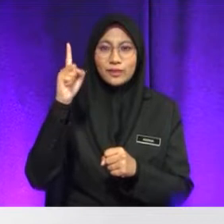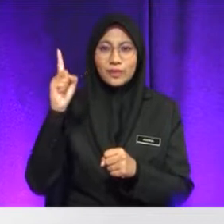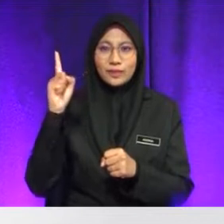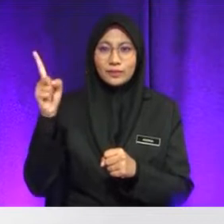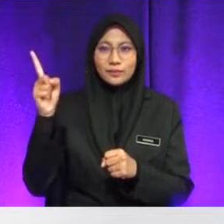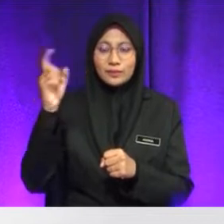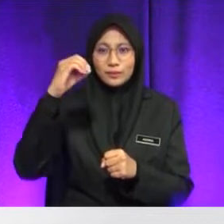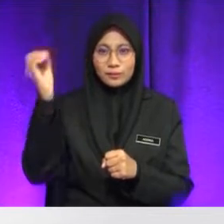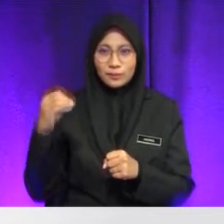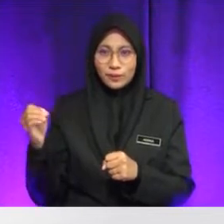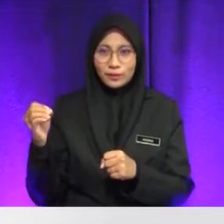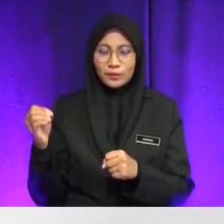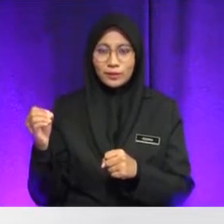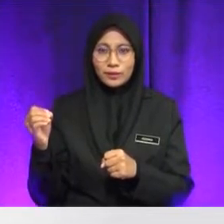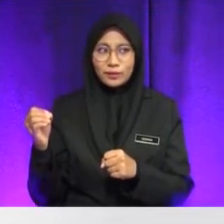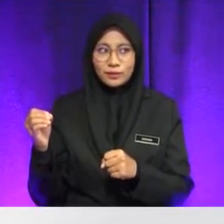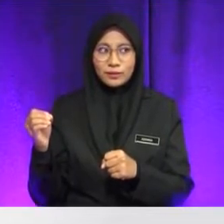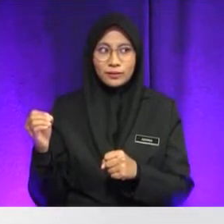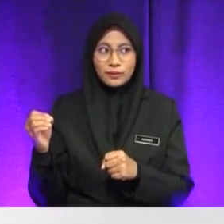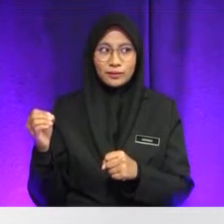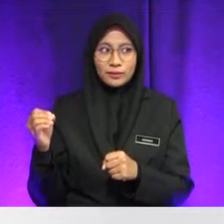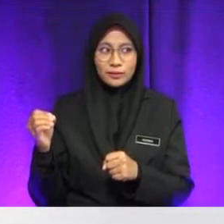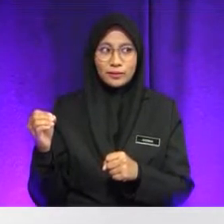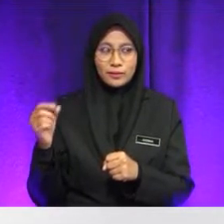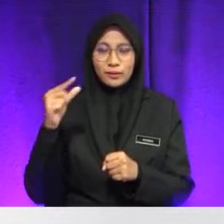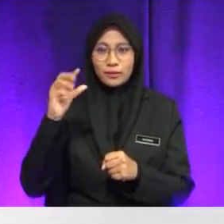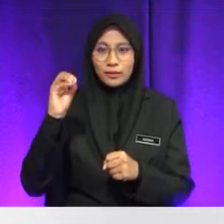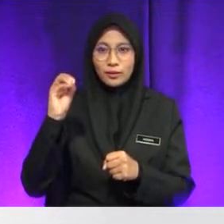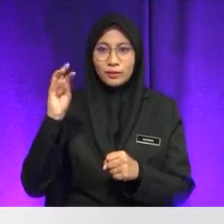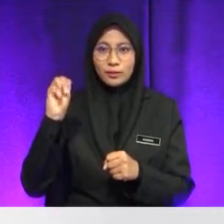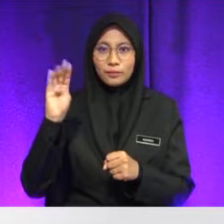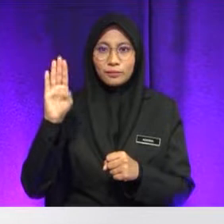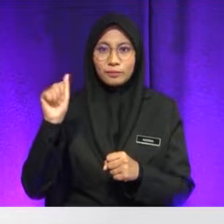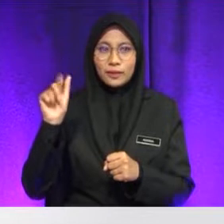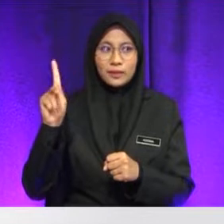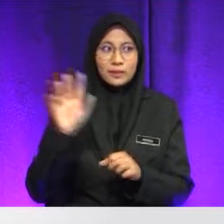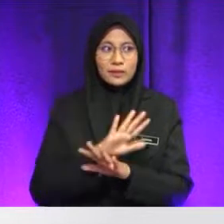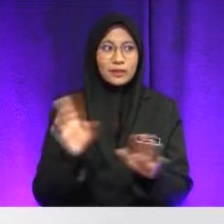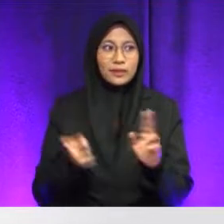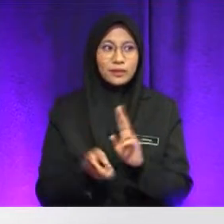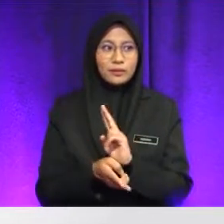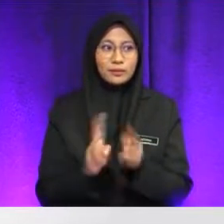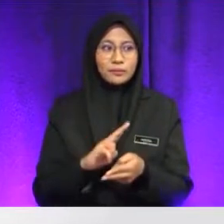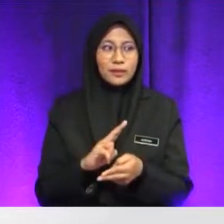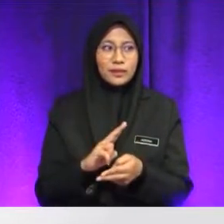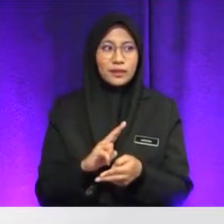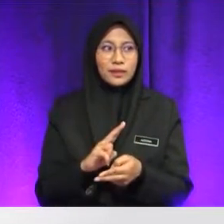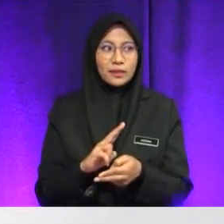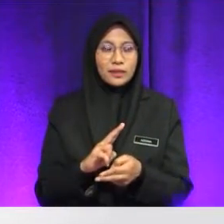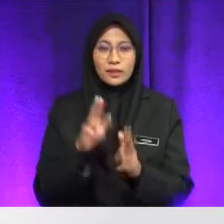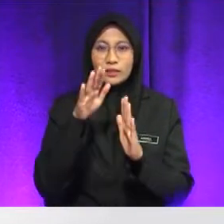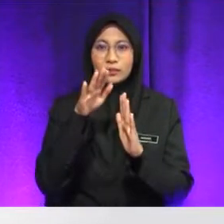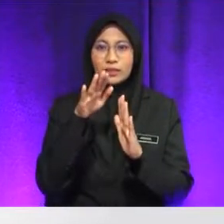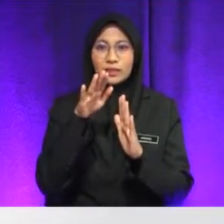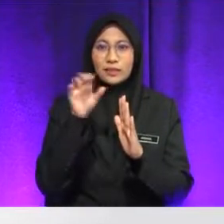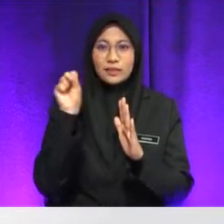untuk Gombak dia tidak berubah jadi dia mintanya di 100 betul Rusia alam dia menyusut banyak 20